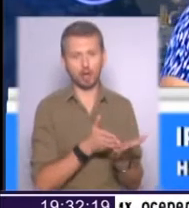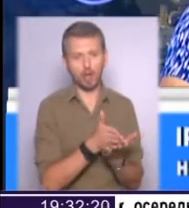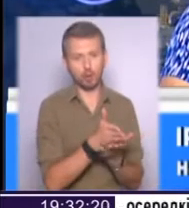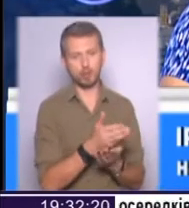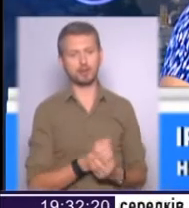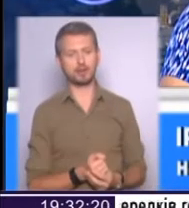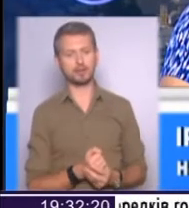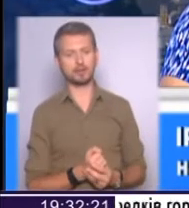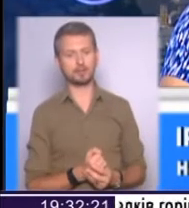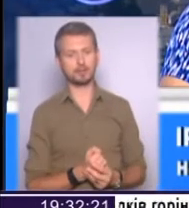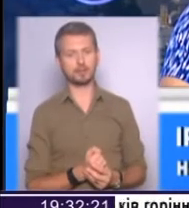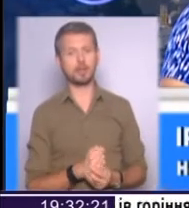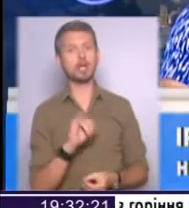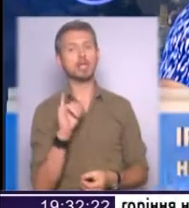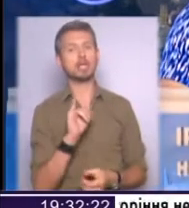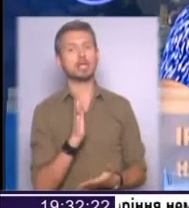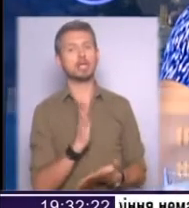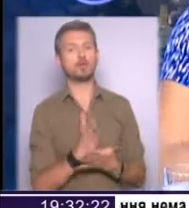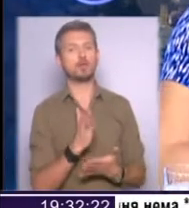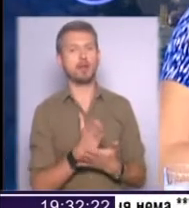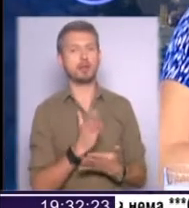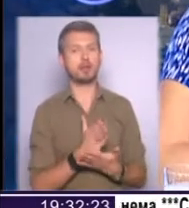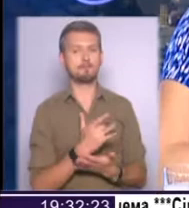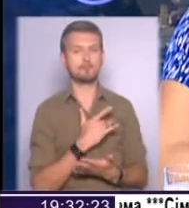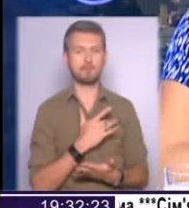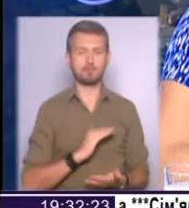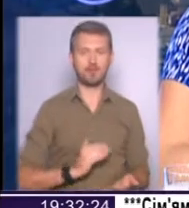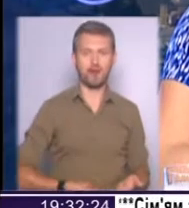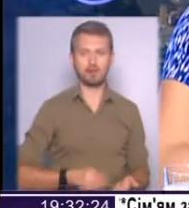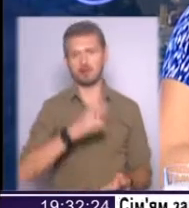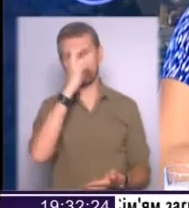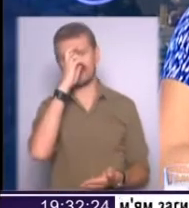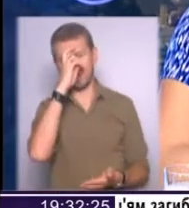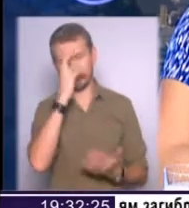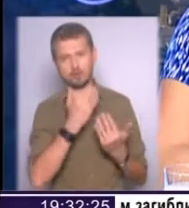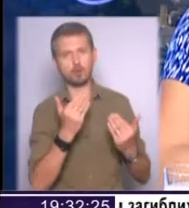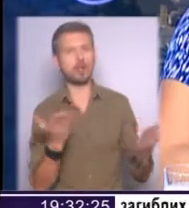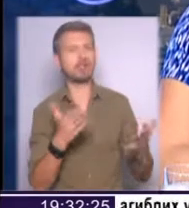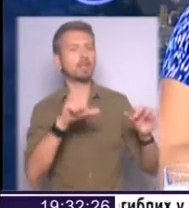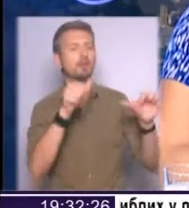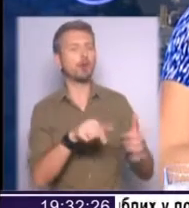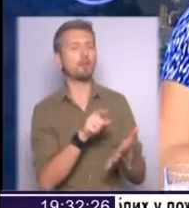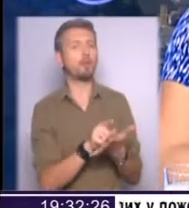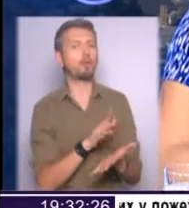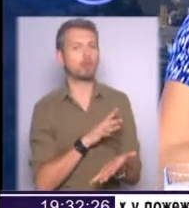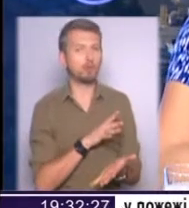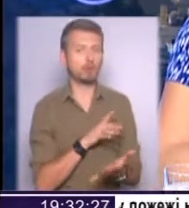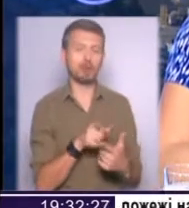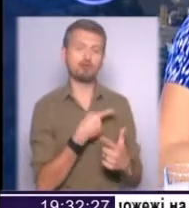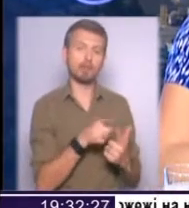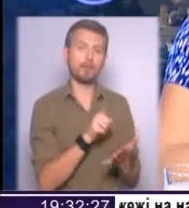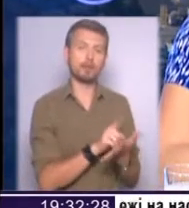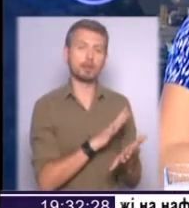І існування приватних державних музеїв. В якій формі вони повинні існувати? Чи вони повинні бути